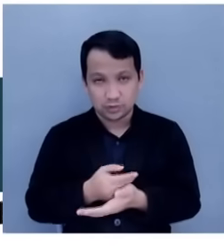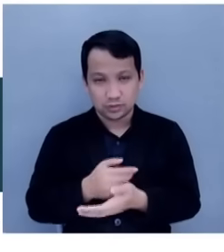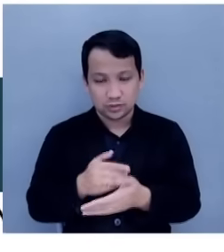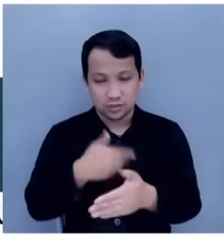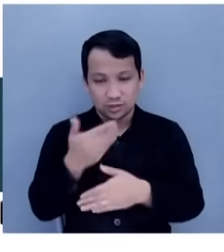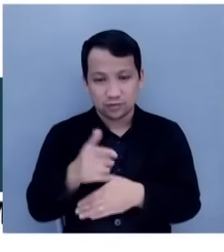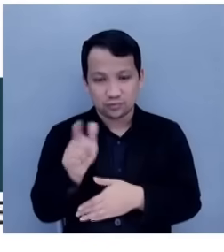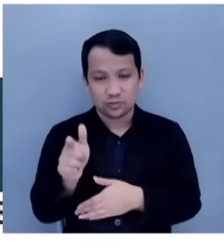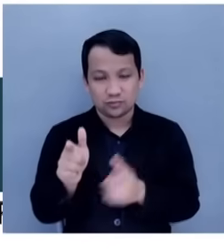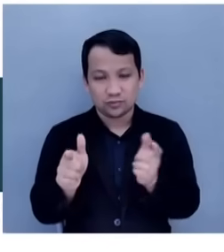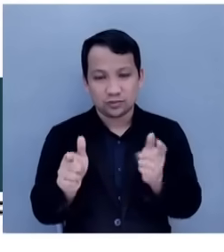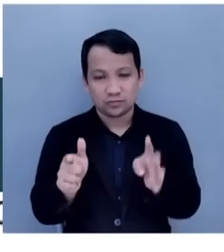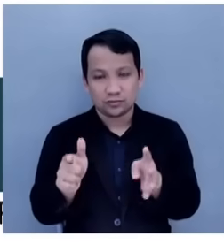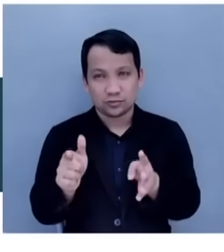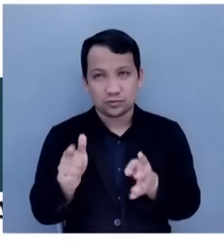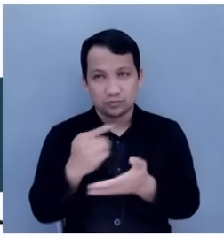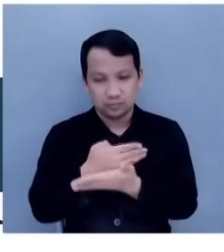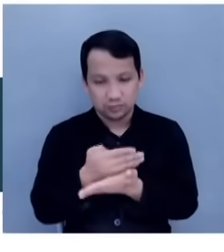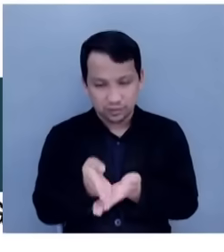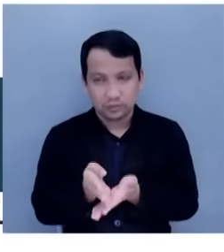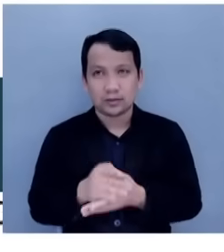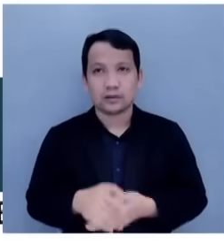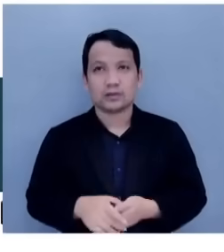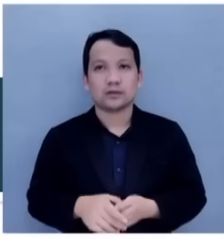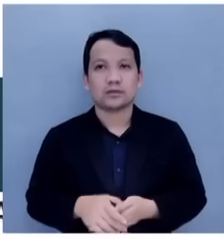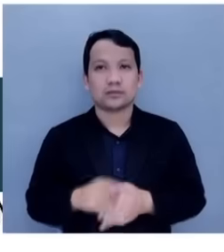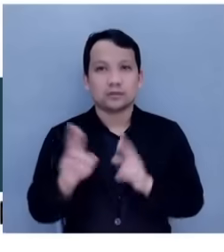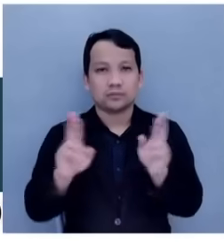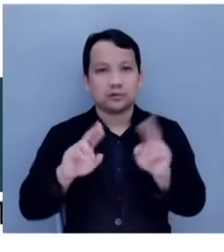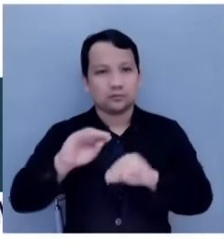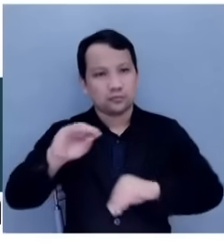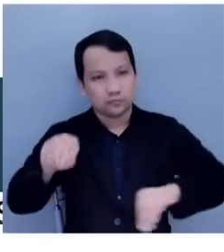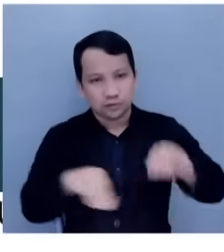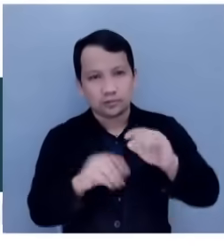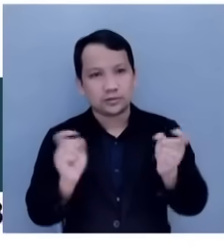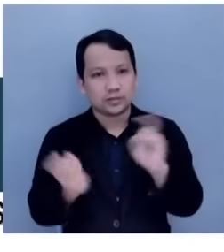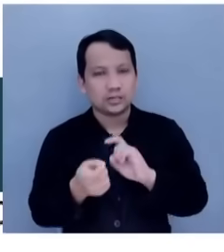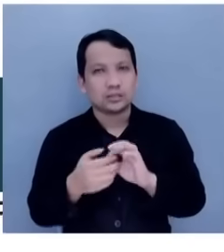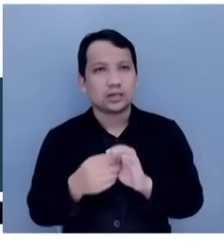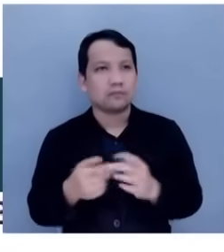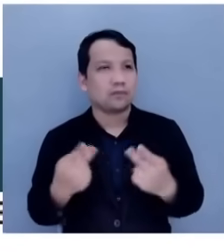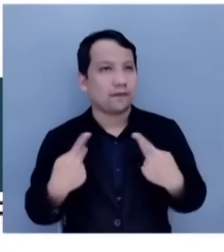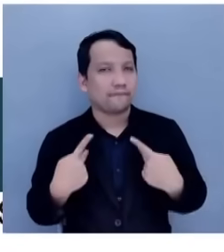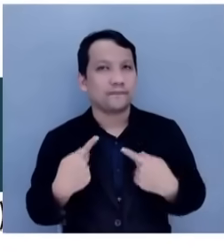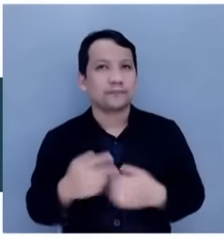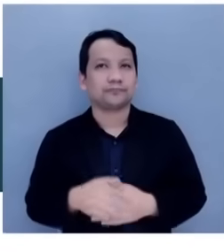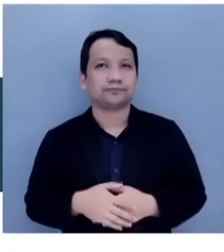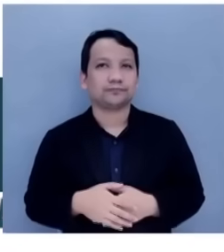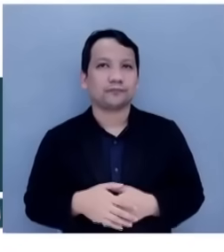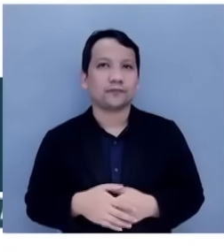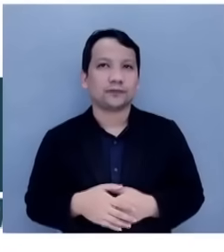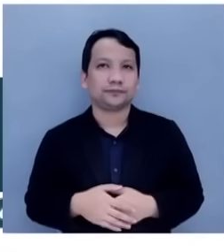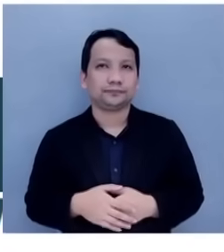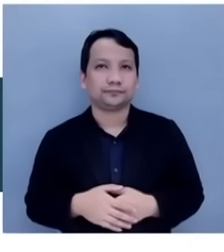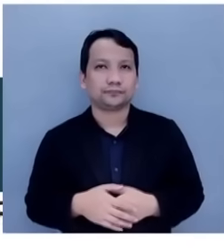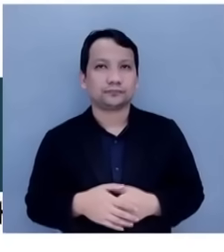budget? Yes, so we have ready amendments on that, Carmina. At meron din kami kasing